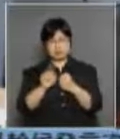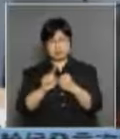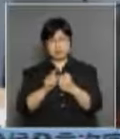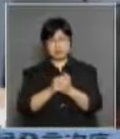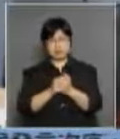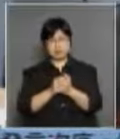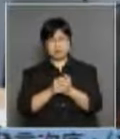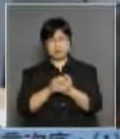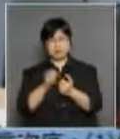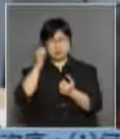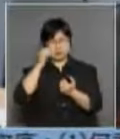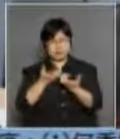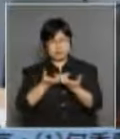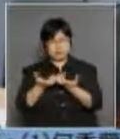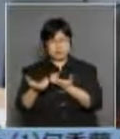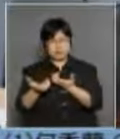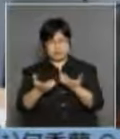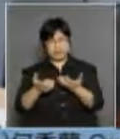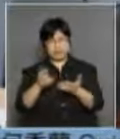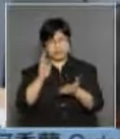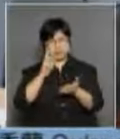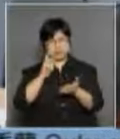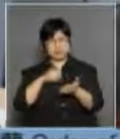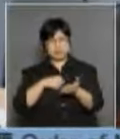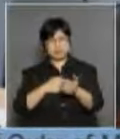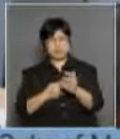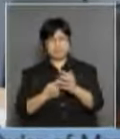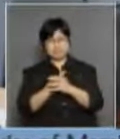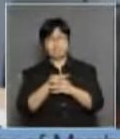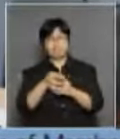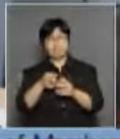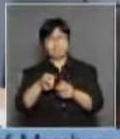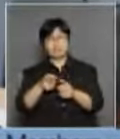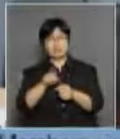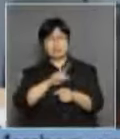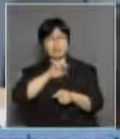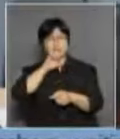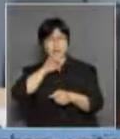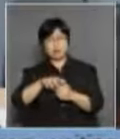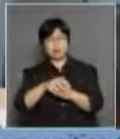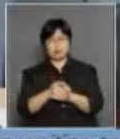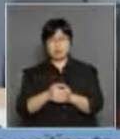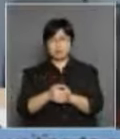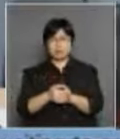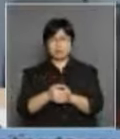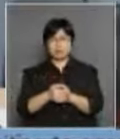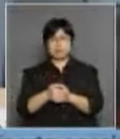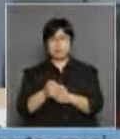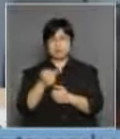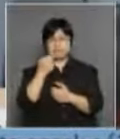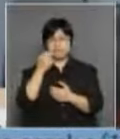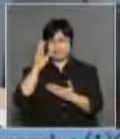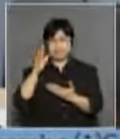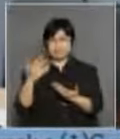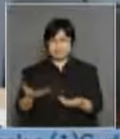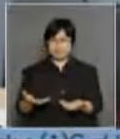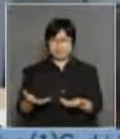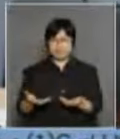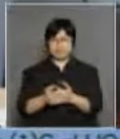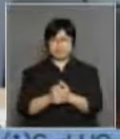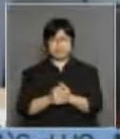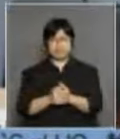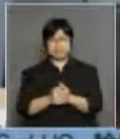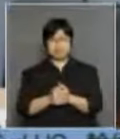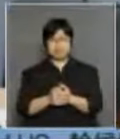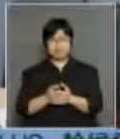化長者起標籤效應，佢自己講嘅。喂，哥，咁你而家今日？王者